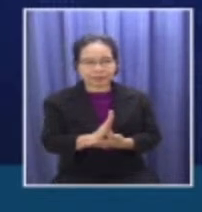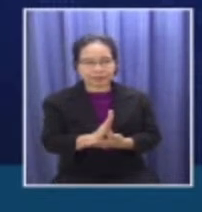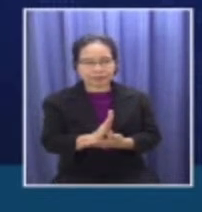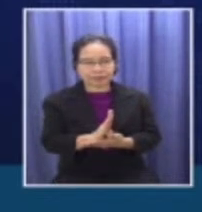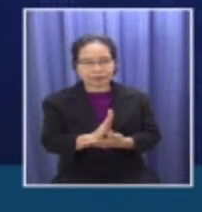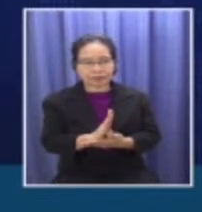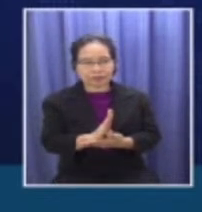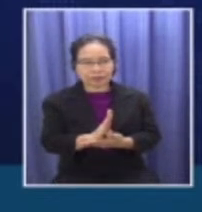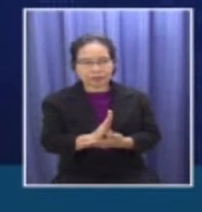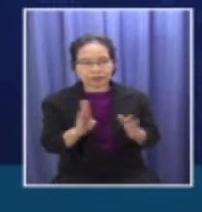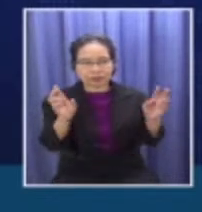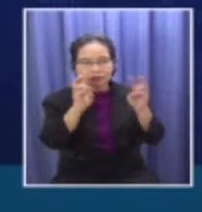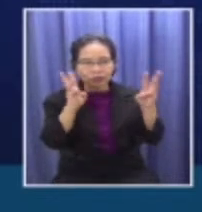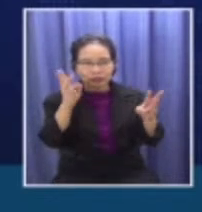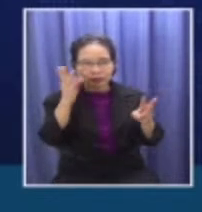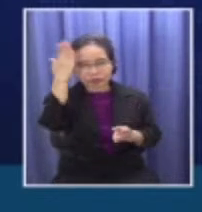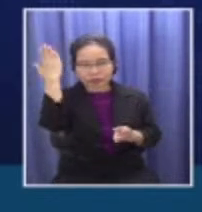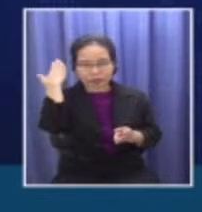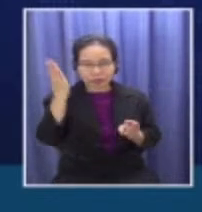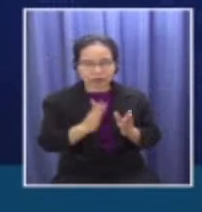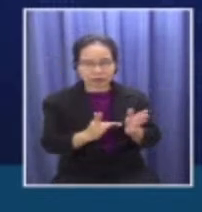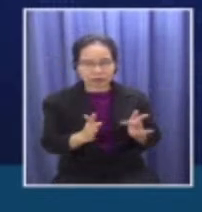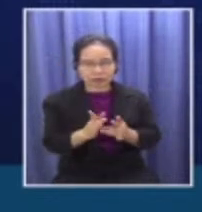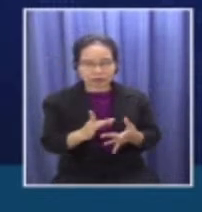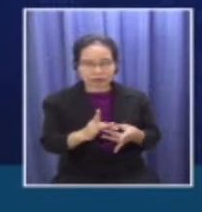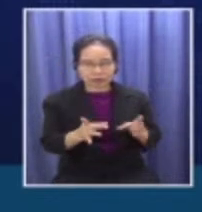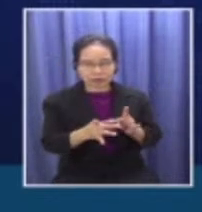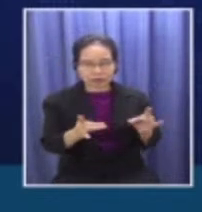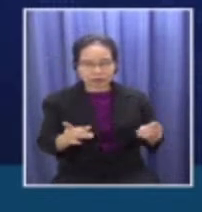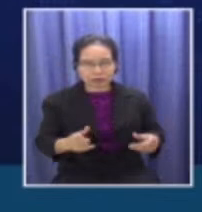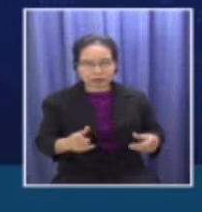Nyankopɔn ne nsɛm kronkron asedan ka Nyankopɔn